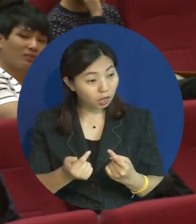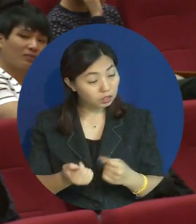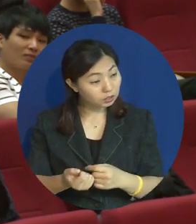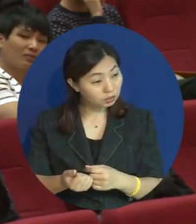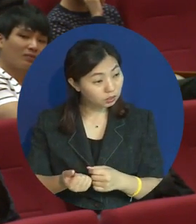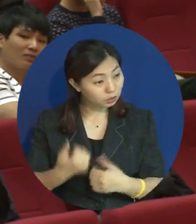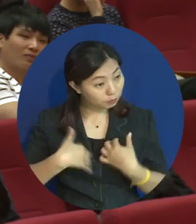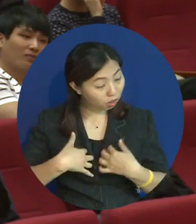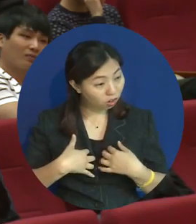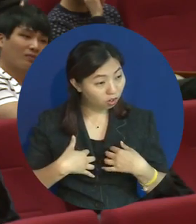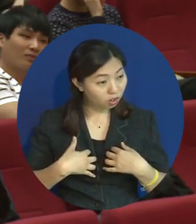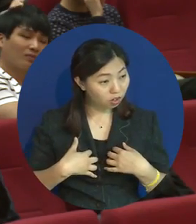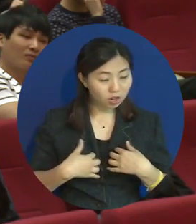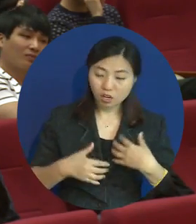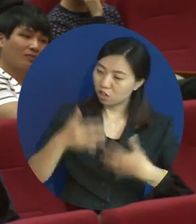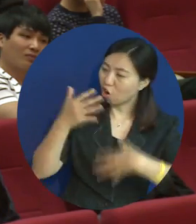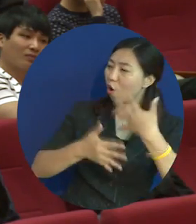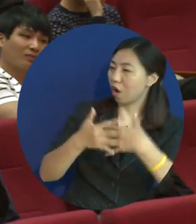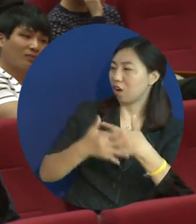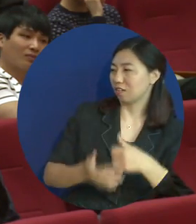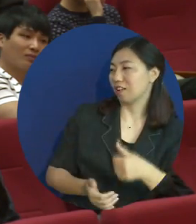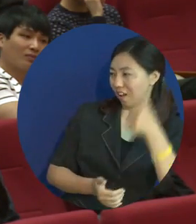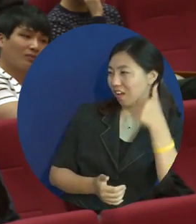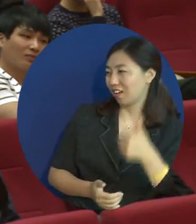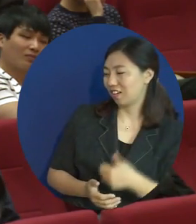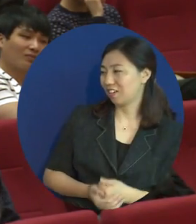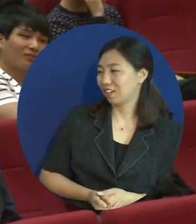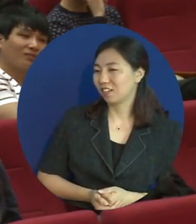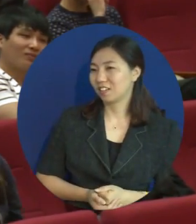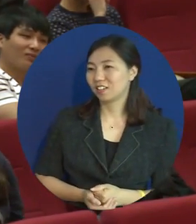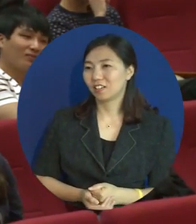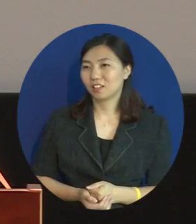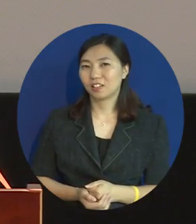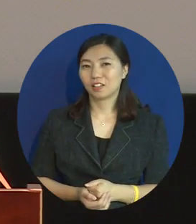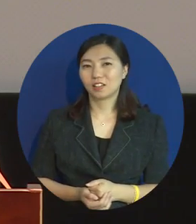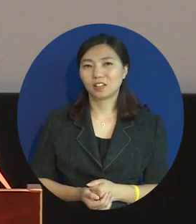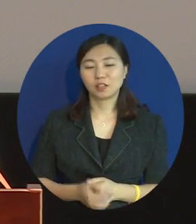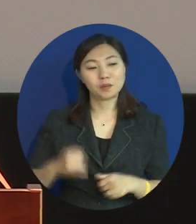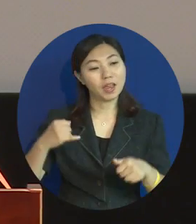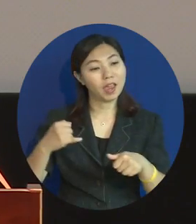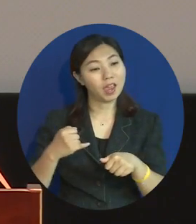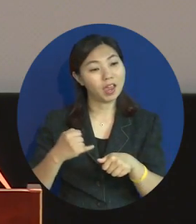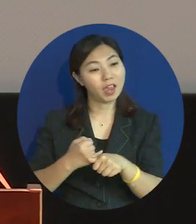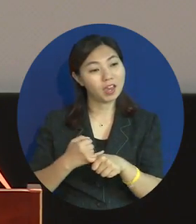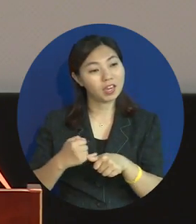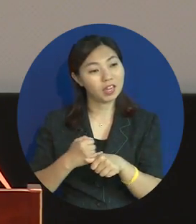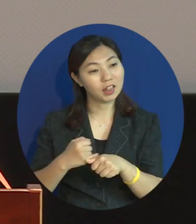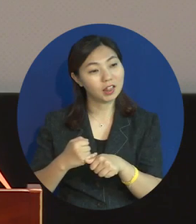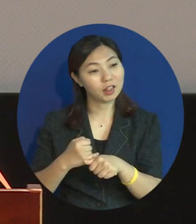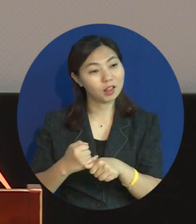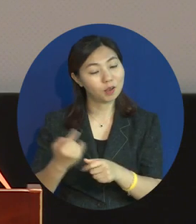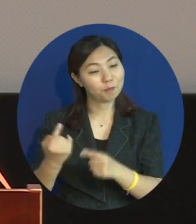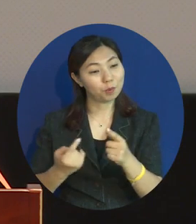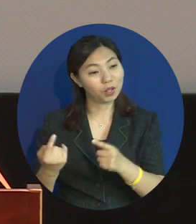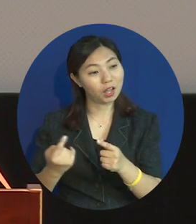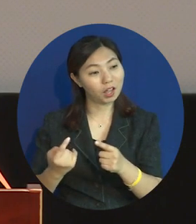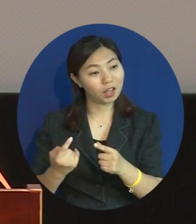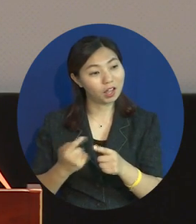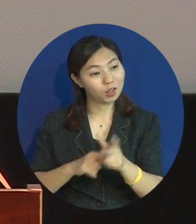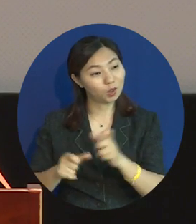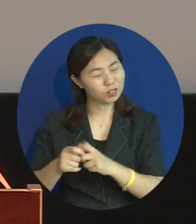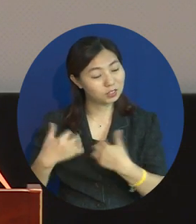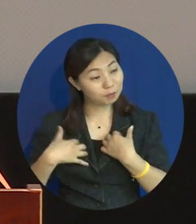더 재밌는 것 같습니다. 영화 보는 게더 재밌는 것 같습니다. 더 재밌어. 예. 연애하는 것보다 더 재밌나?